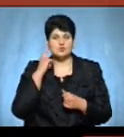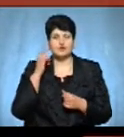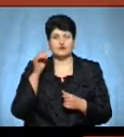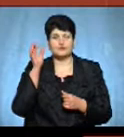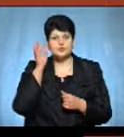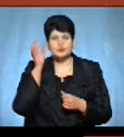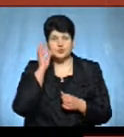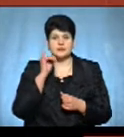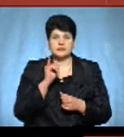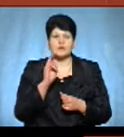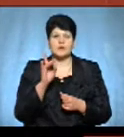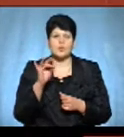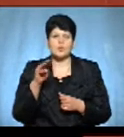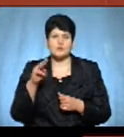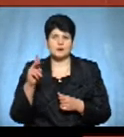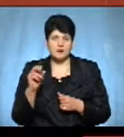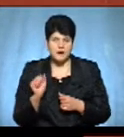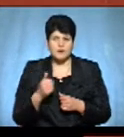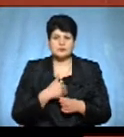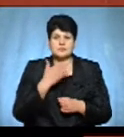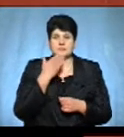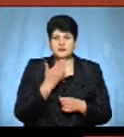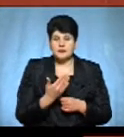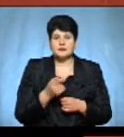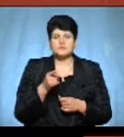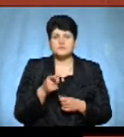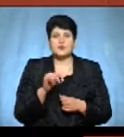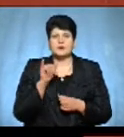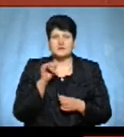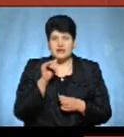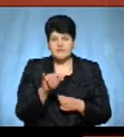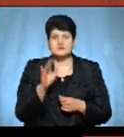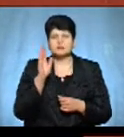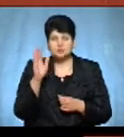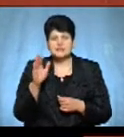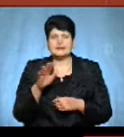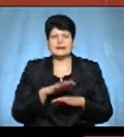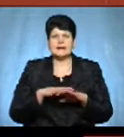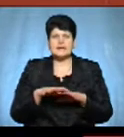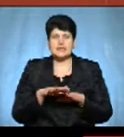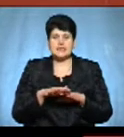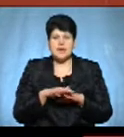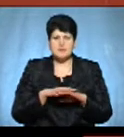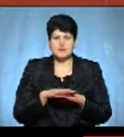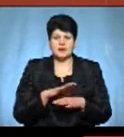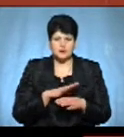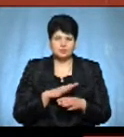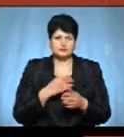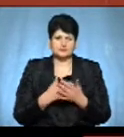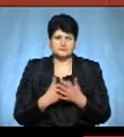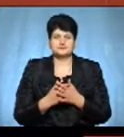ще Ігора Крочика. Хотіла запитати ще перед тим, для вас бути на Майдані стало якимось таким